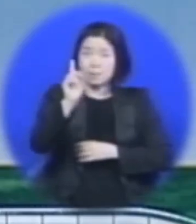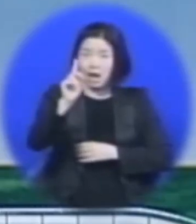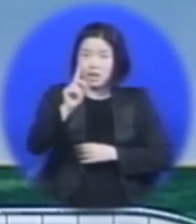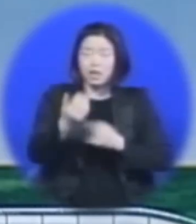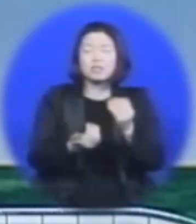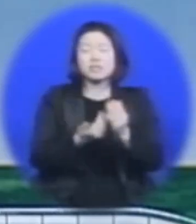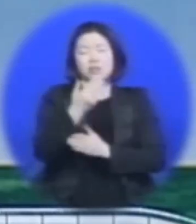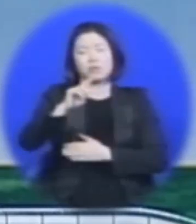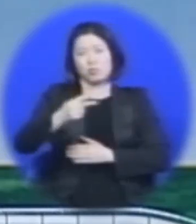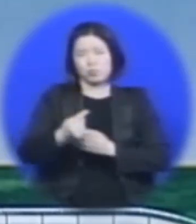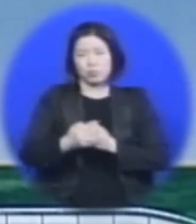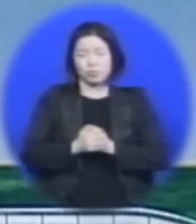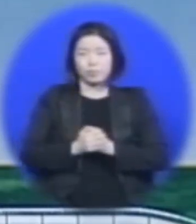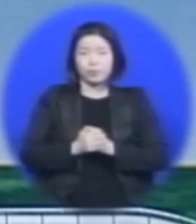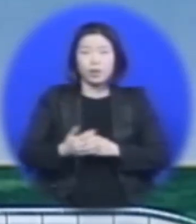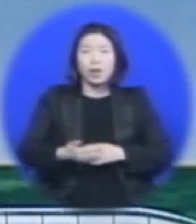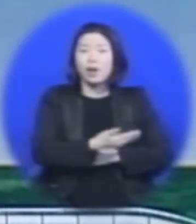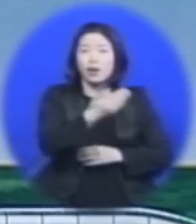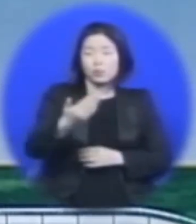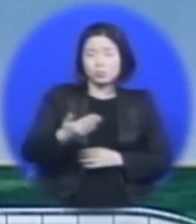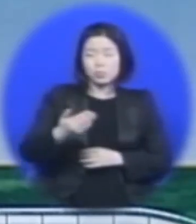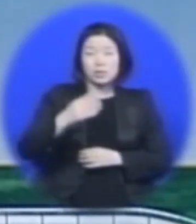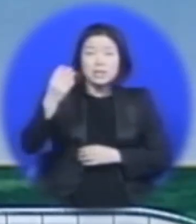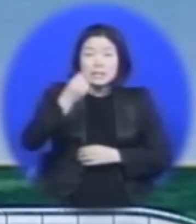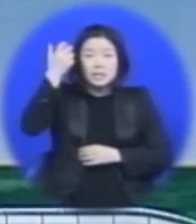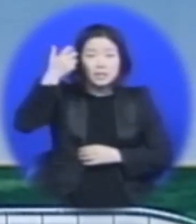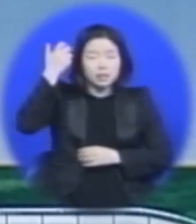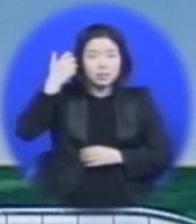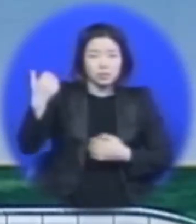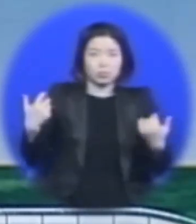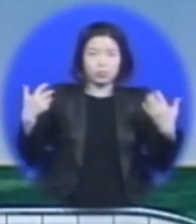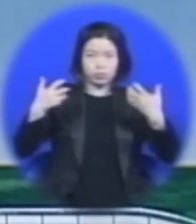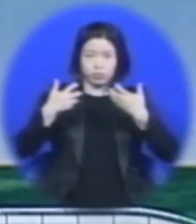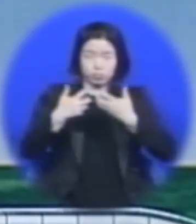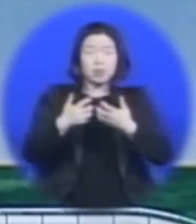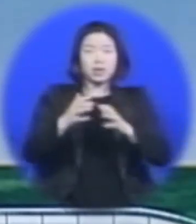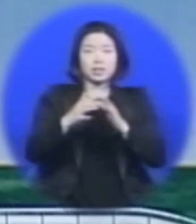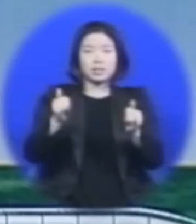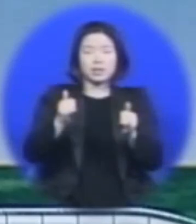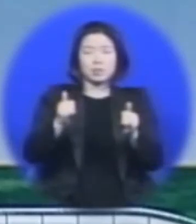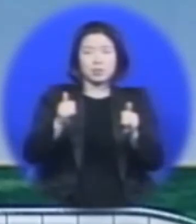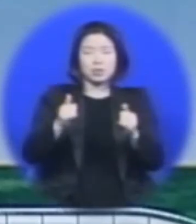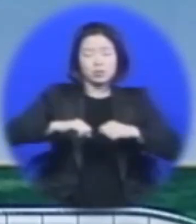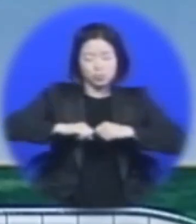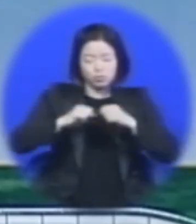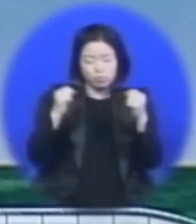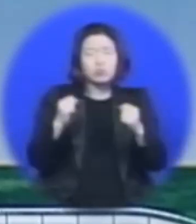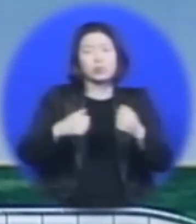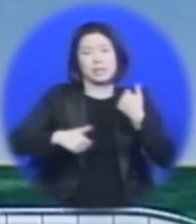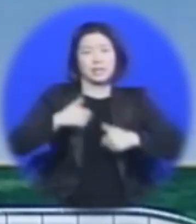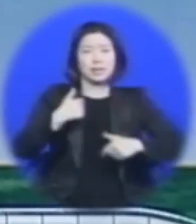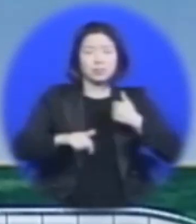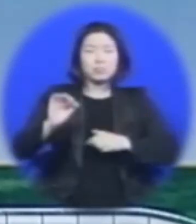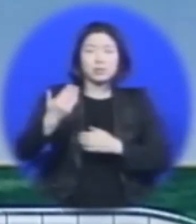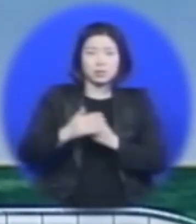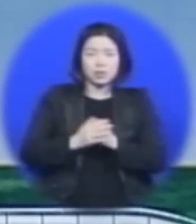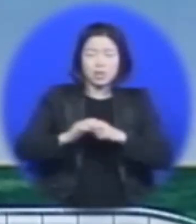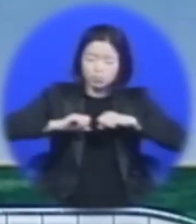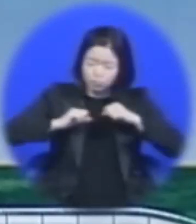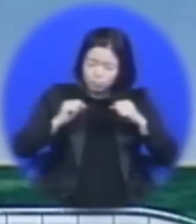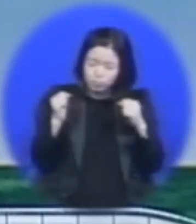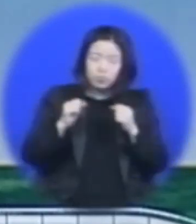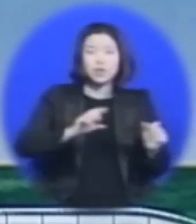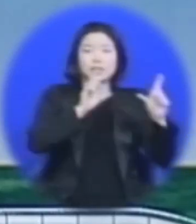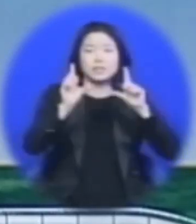걸려도 여러분 성령 충만한 사람은 순종이 기쁨입니다 순종이 살